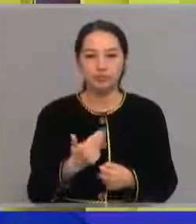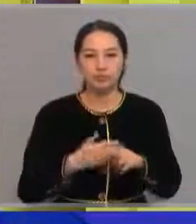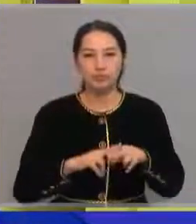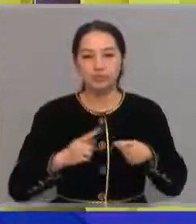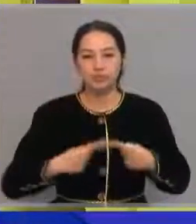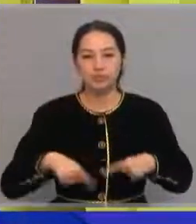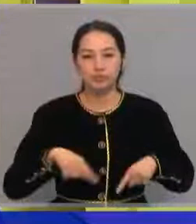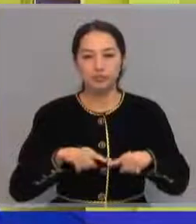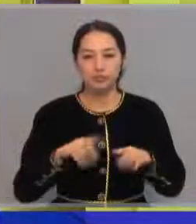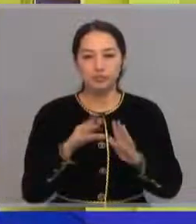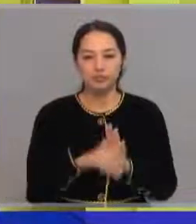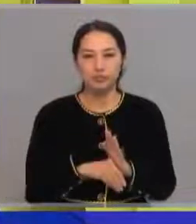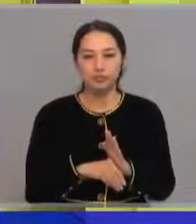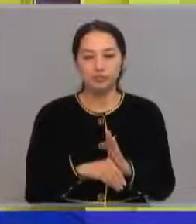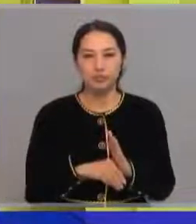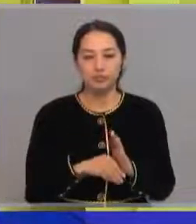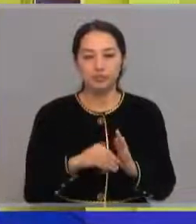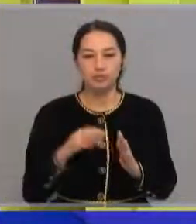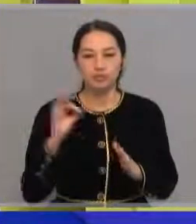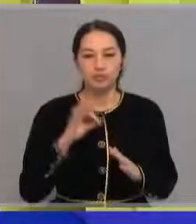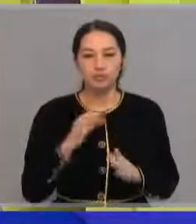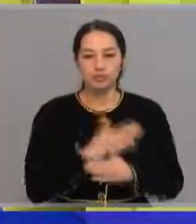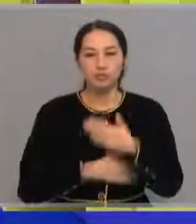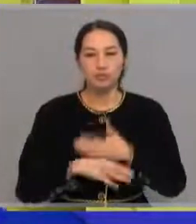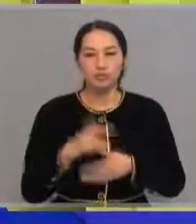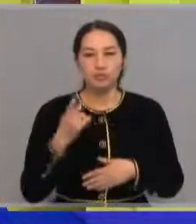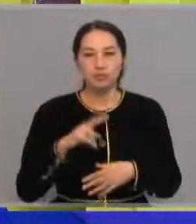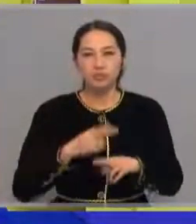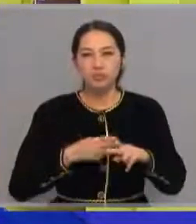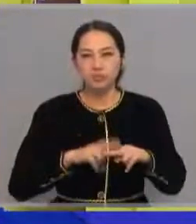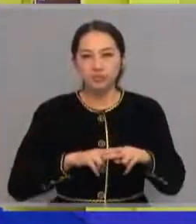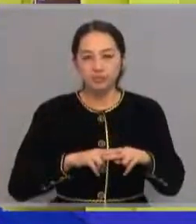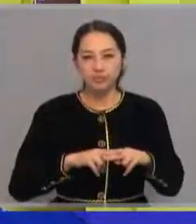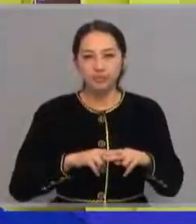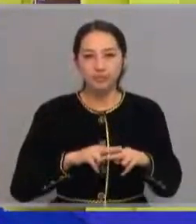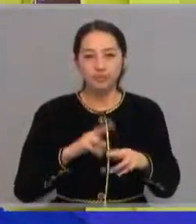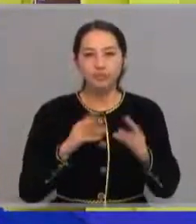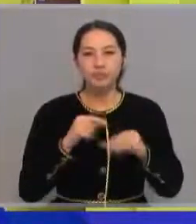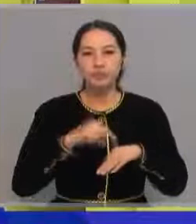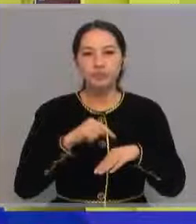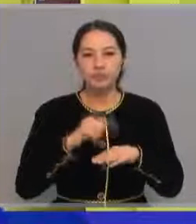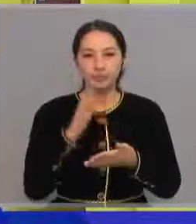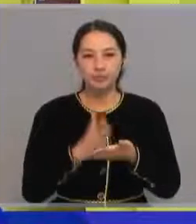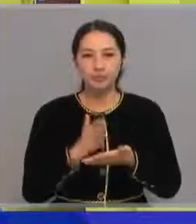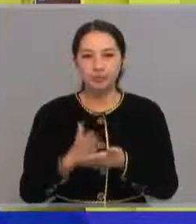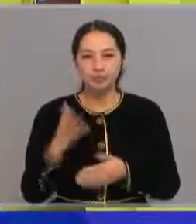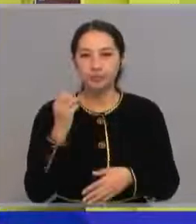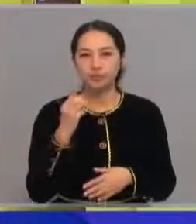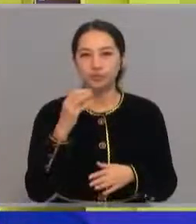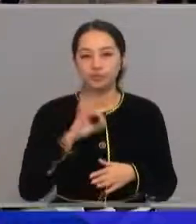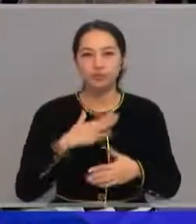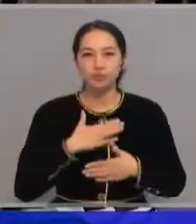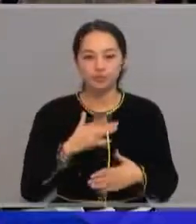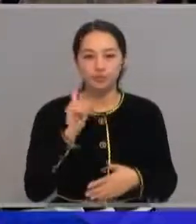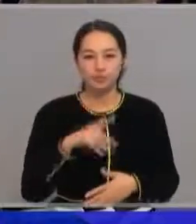қоғам, оның ішіндегі біздің осында шектеулі азаматтарымыз мүмкіндігі, олар сезініп жатыр, айтып жатқан алғыстары